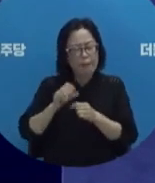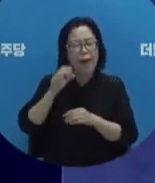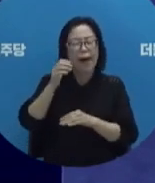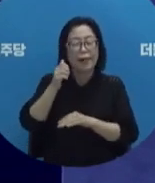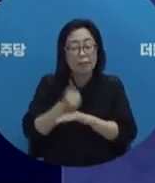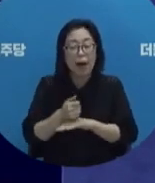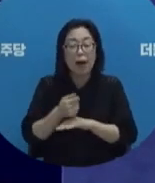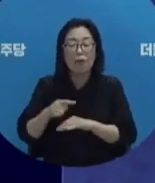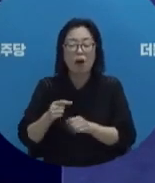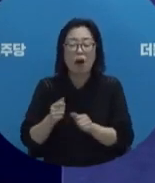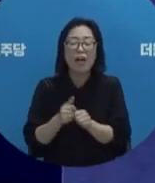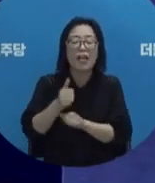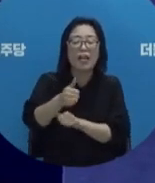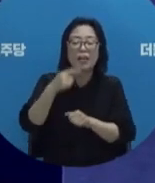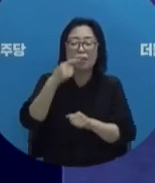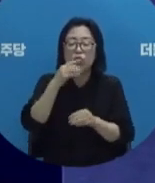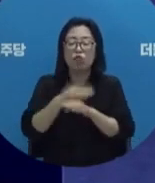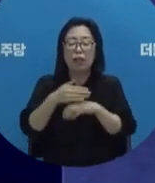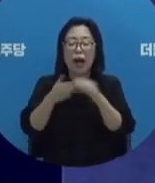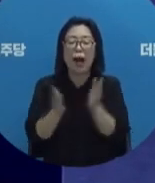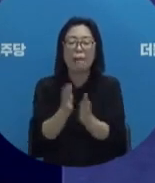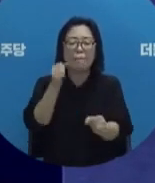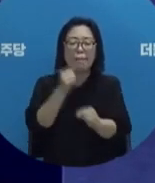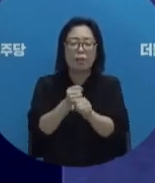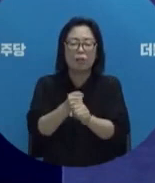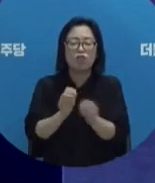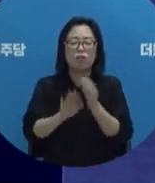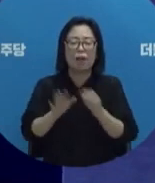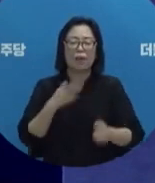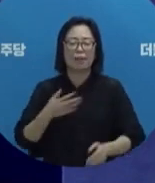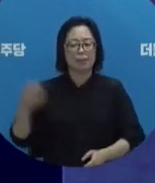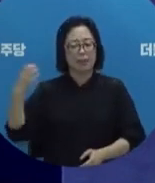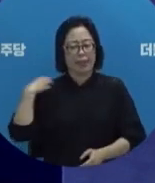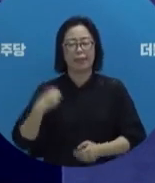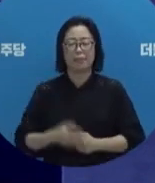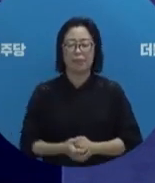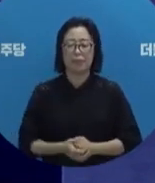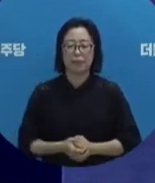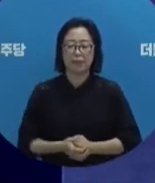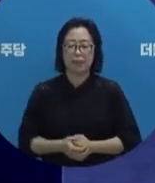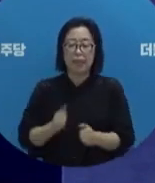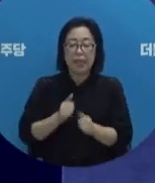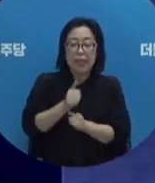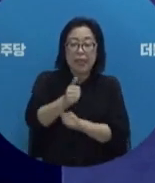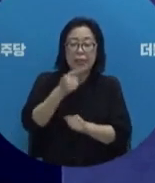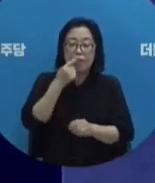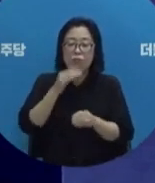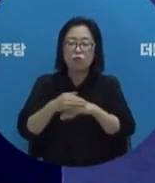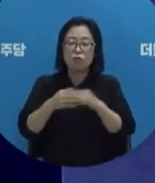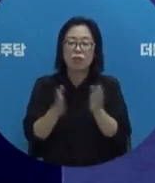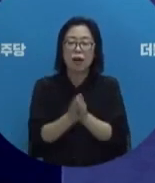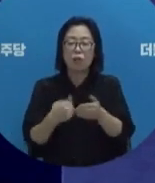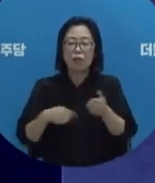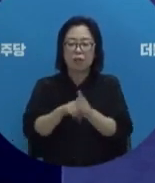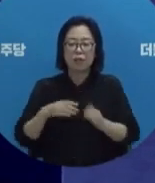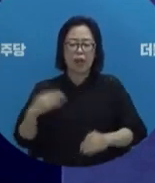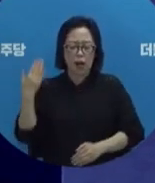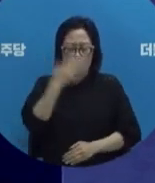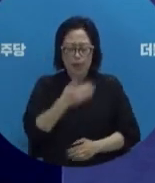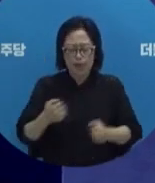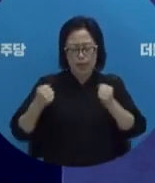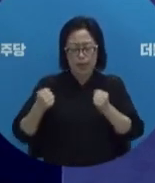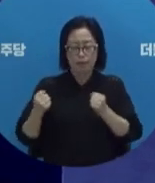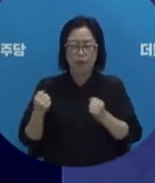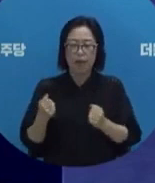이런 민주당을 만들어서 책임지기로 했습니다 이기는 민주당을 위해서 제 언 몸을 다